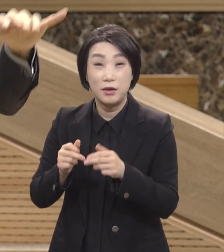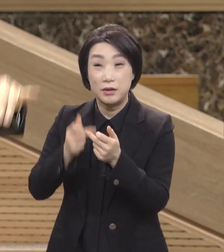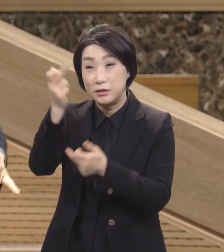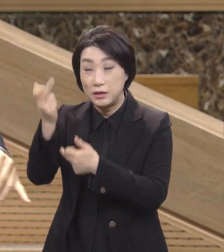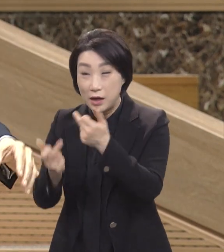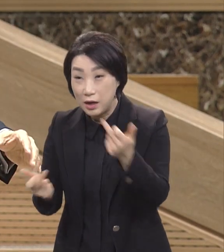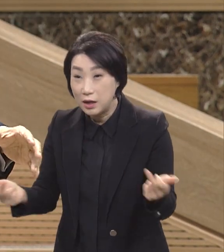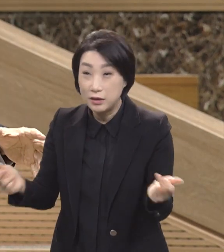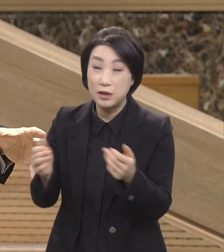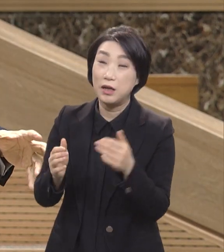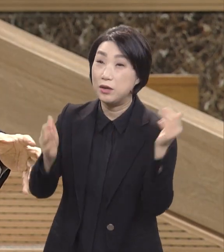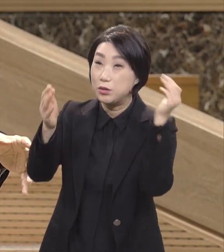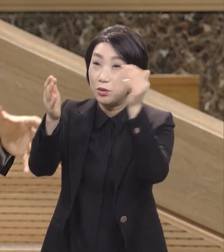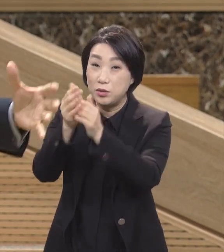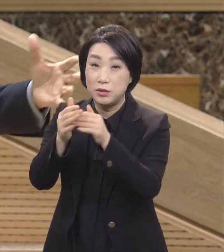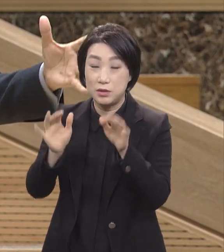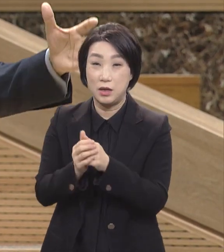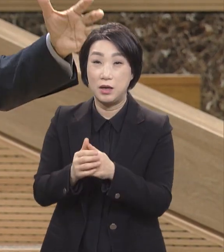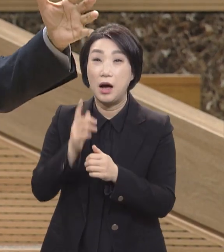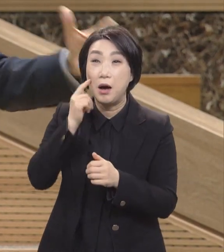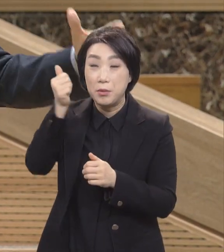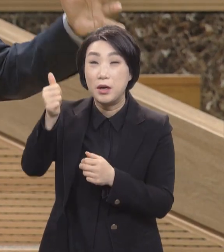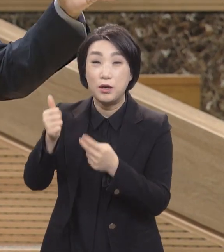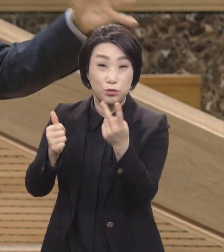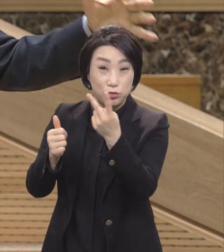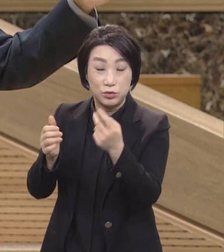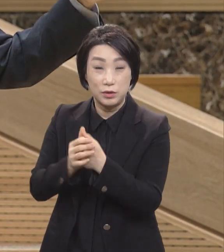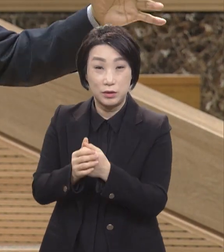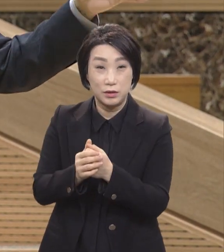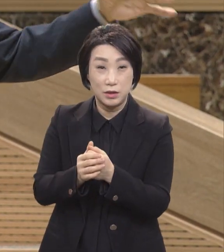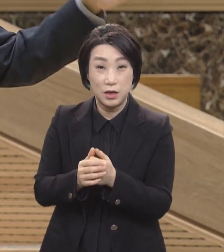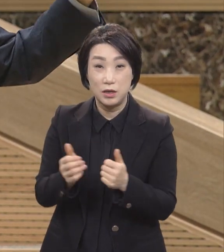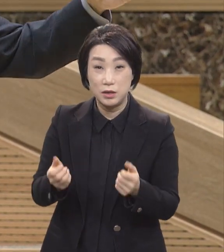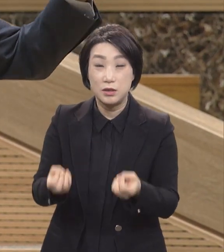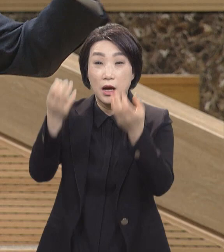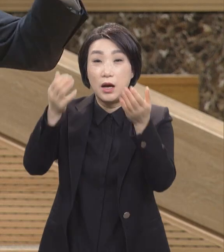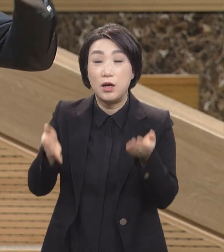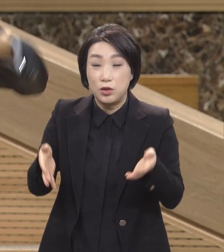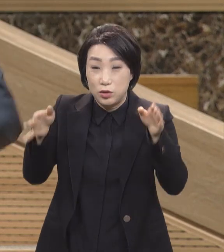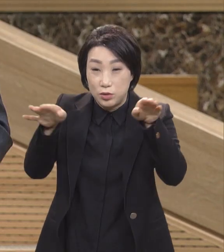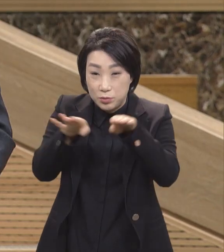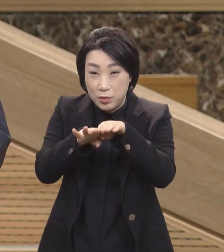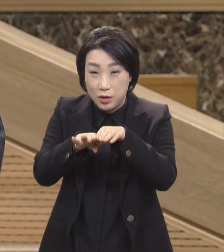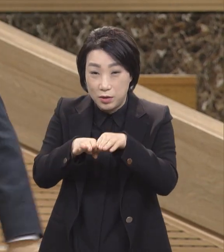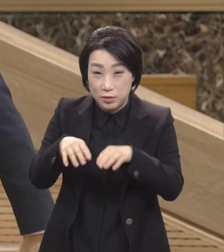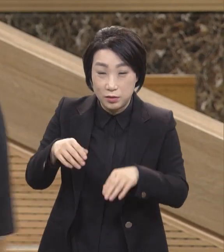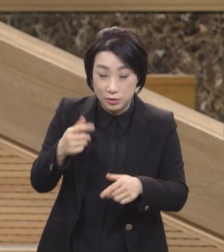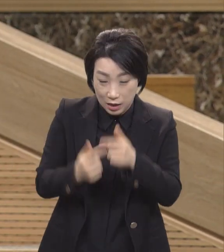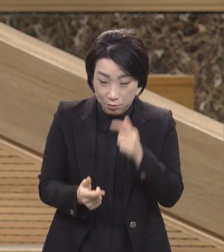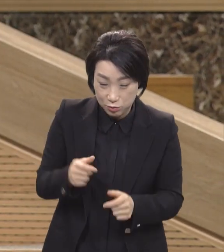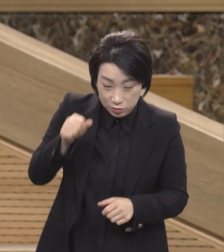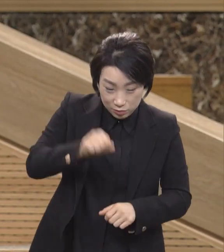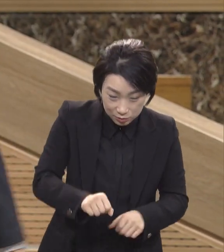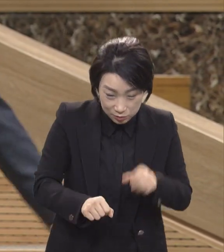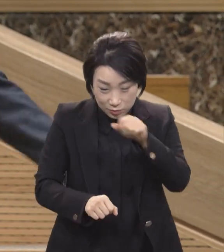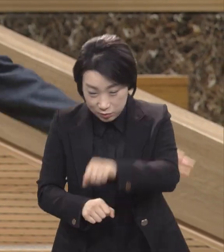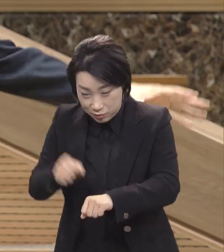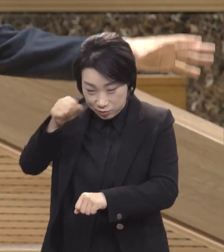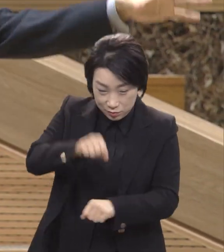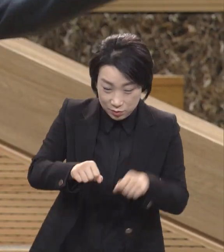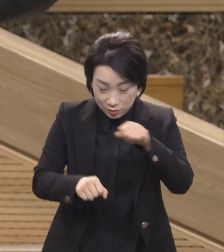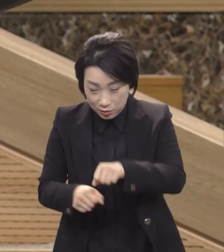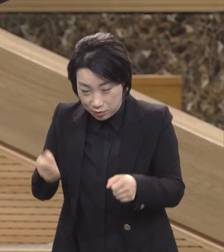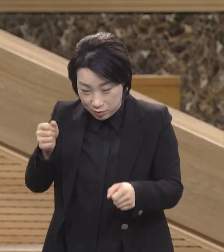올라가서 아버지랑 둘이 제단을 다 쌓습니다. 쌓는 다음에